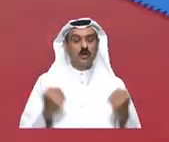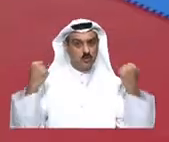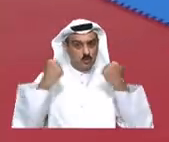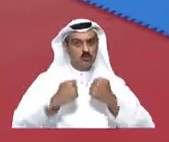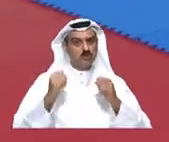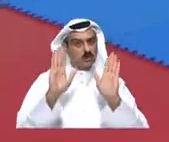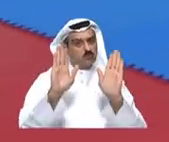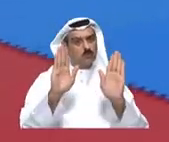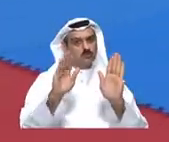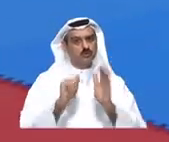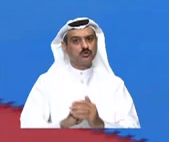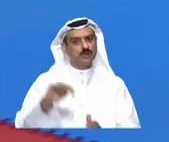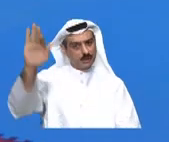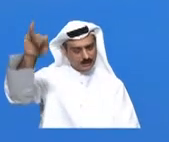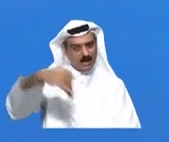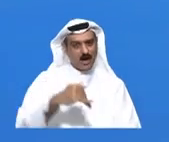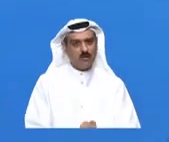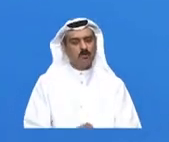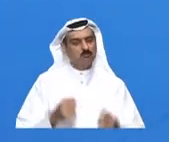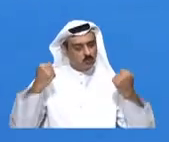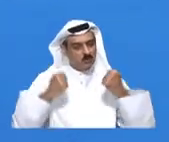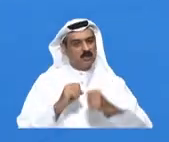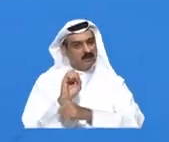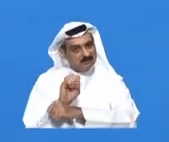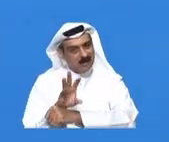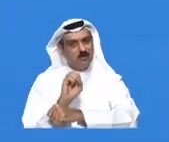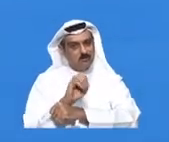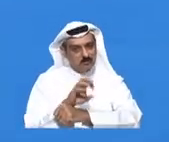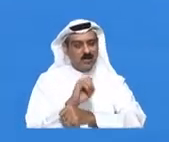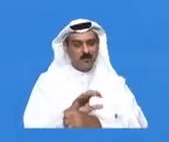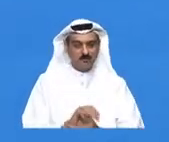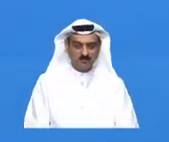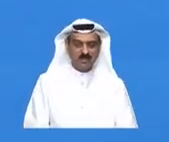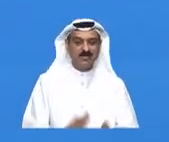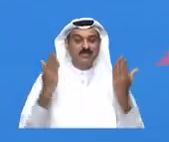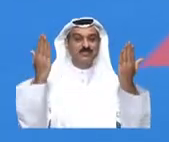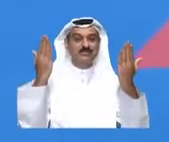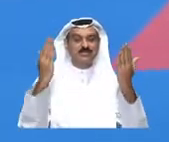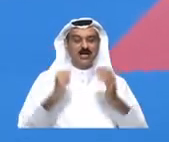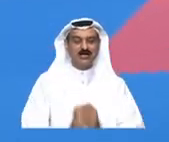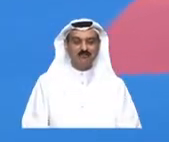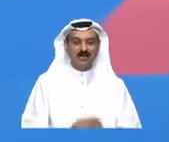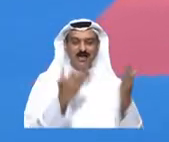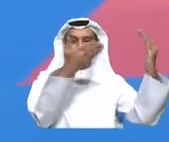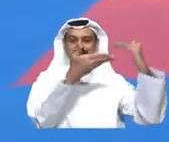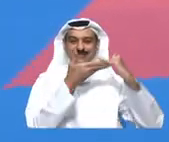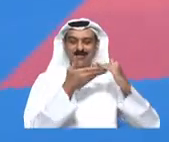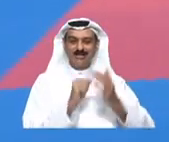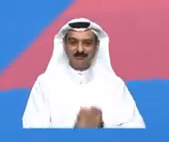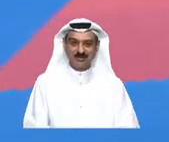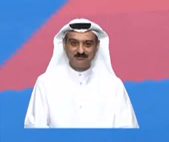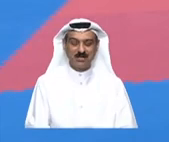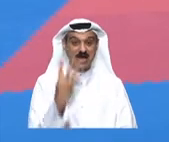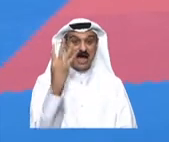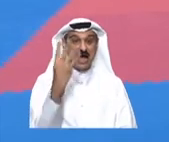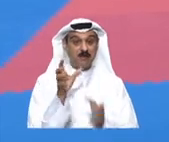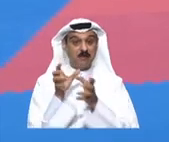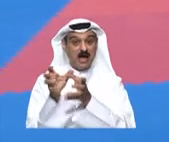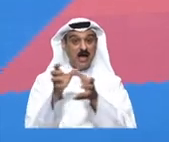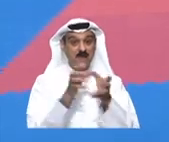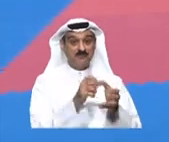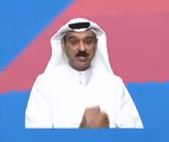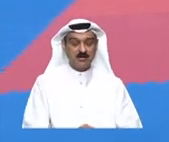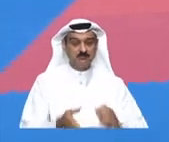معاهم، جابهم واشتغلنا معاهم وان شاء الله ربنا يكرم. حوالي اربع فرق،